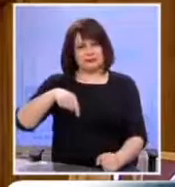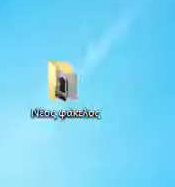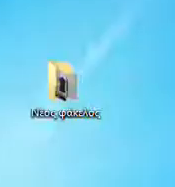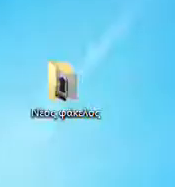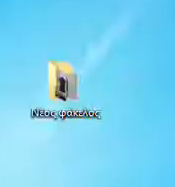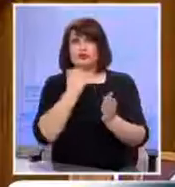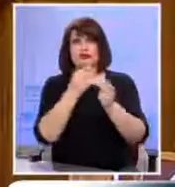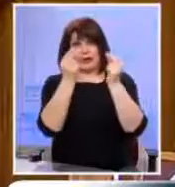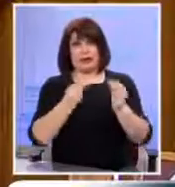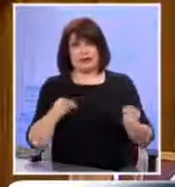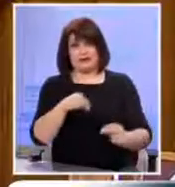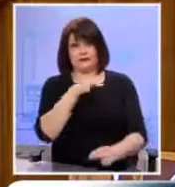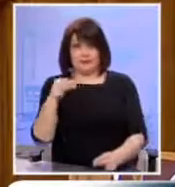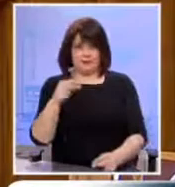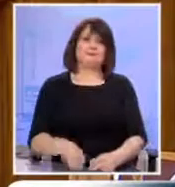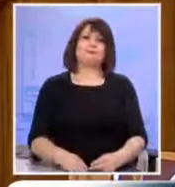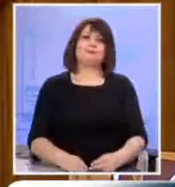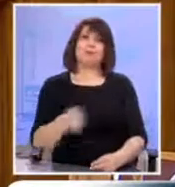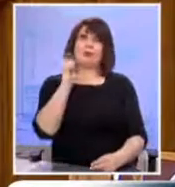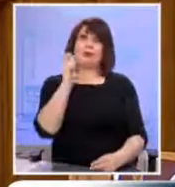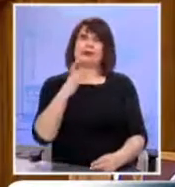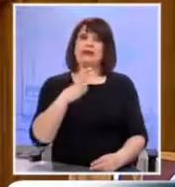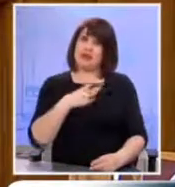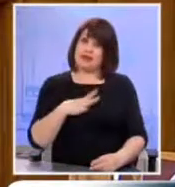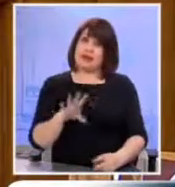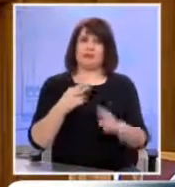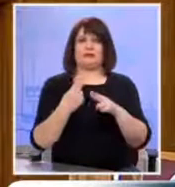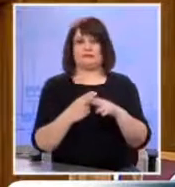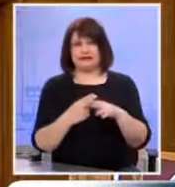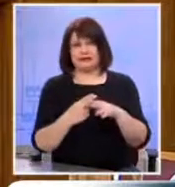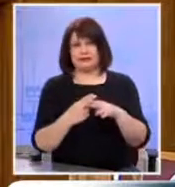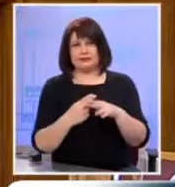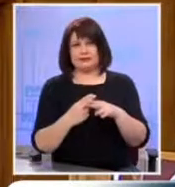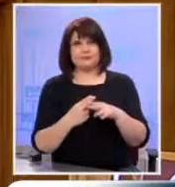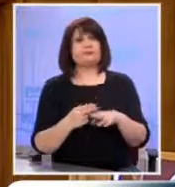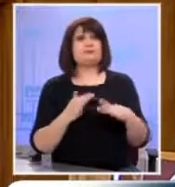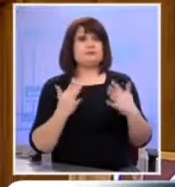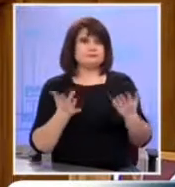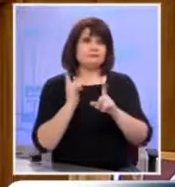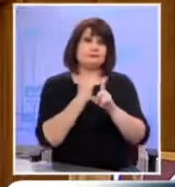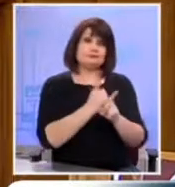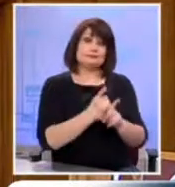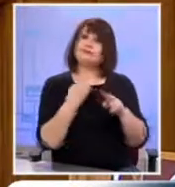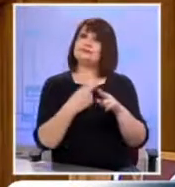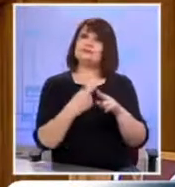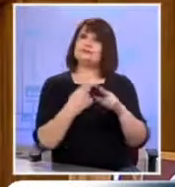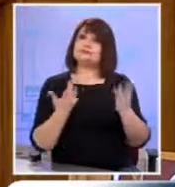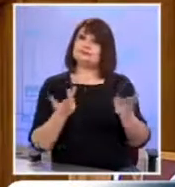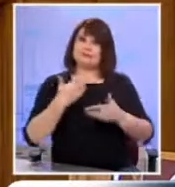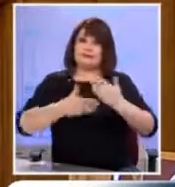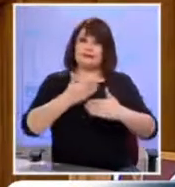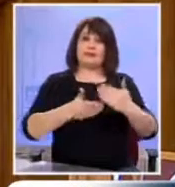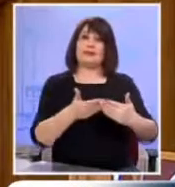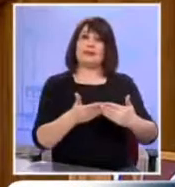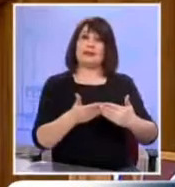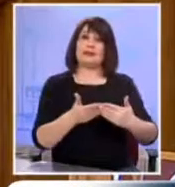Επαναλαμβάνω λοιπόν ότι η πολιτική βούληση έχει σημασία, κυρίως όμως έχουν σημασία οι διαδικασίες αλλά